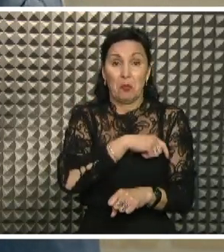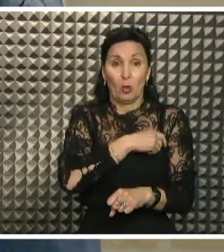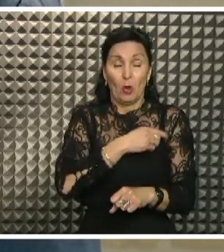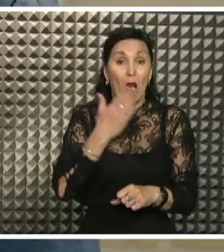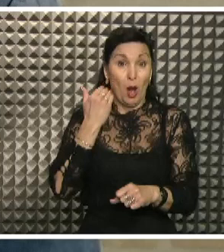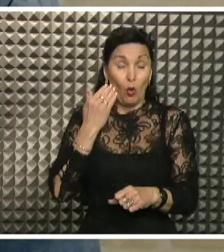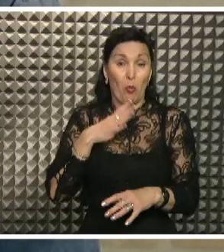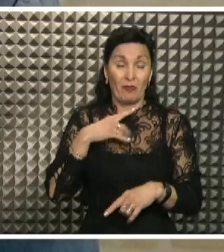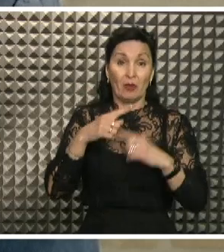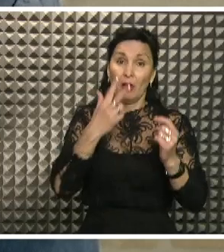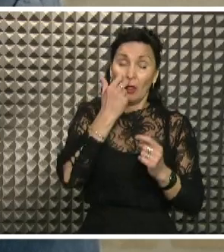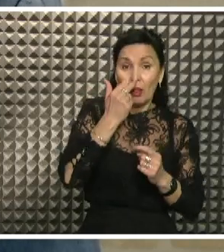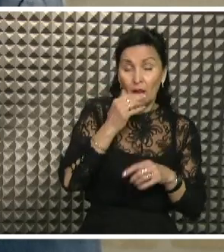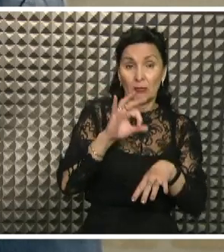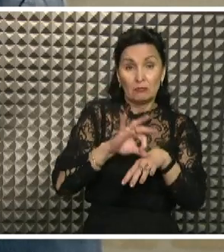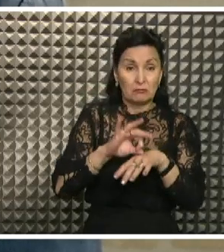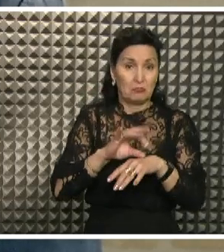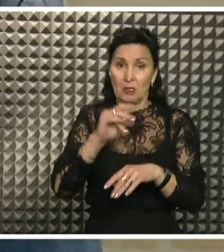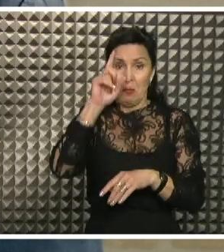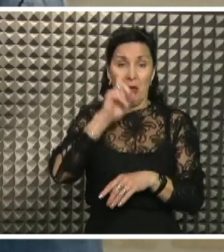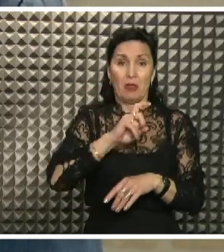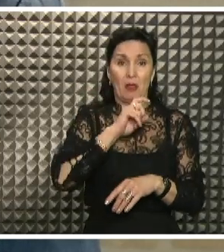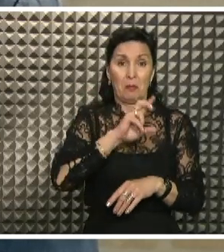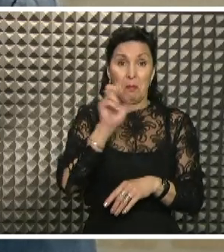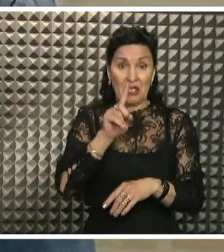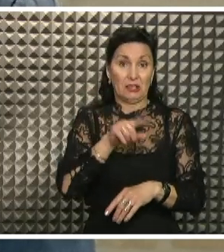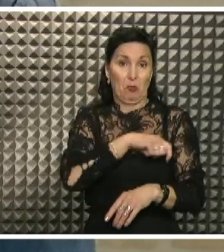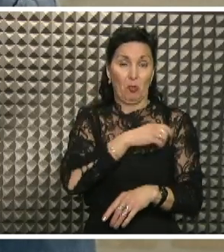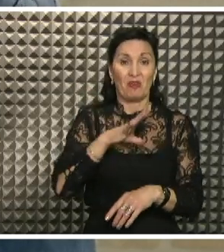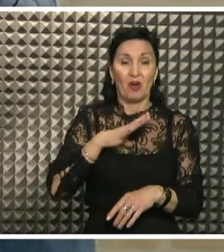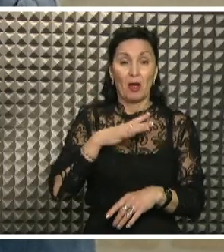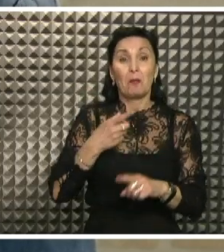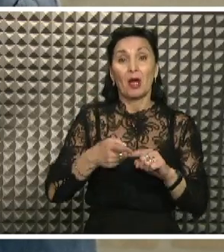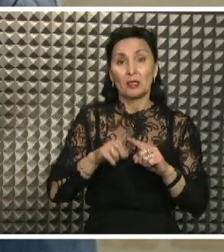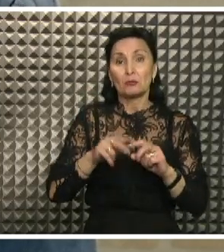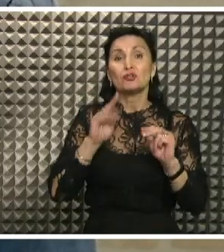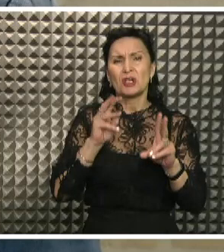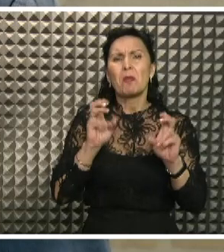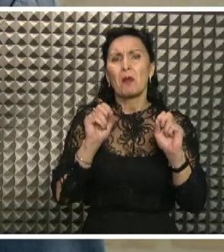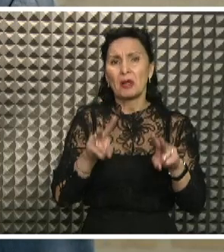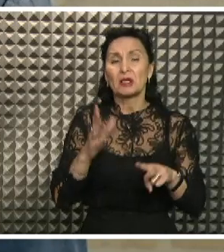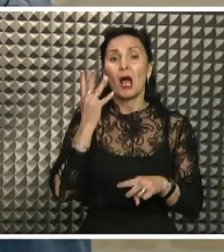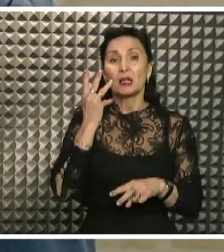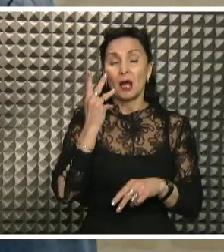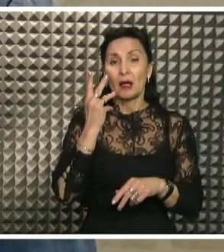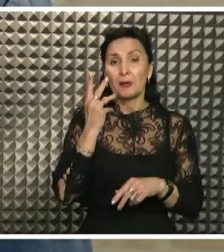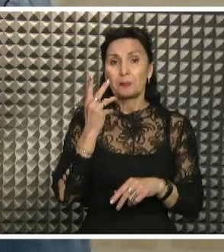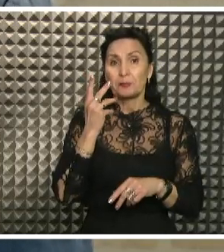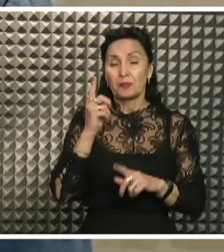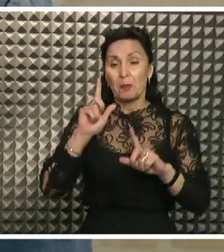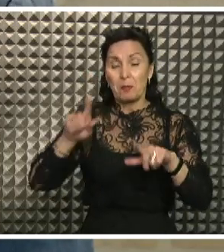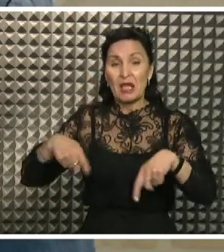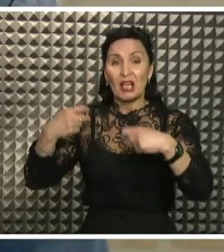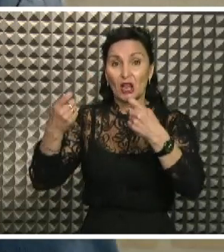легко протекает. То есть человек может даже не понять, да, что… Ну, в принципе, да. Поэтому чем он еще опасен, то есть вот когда он